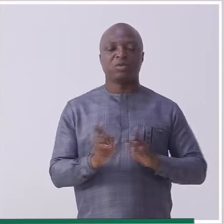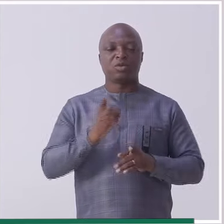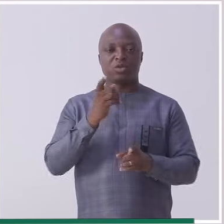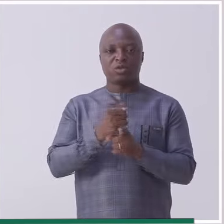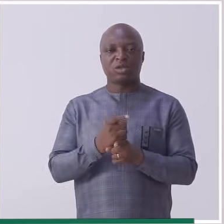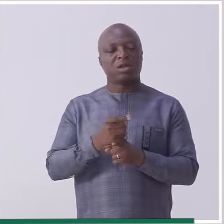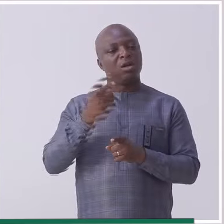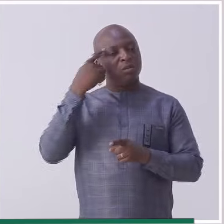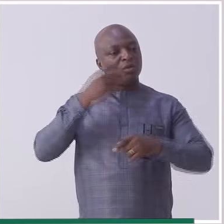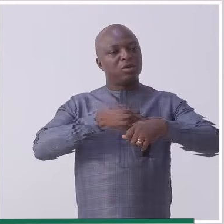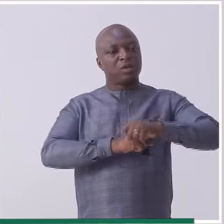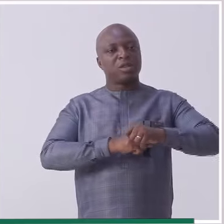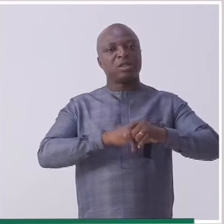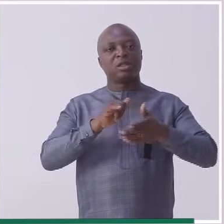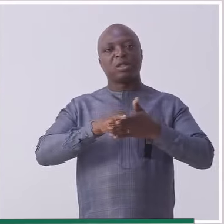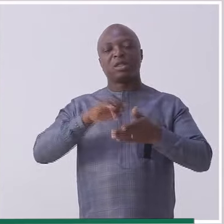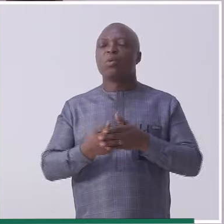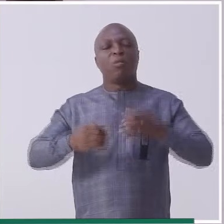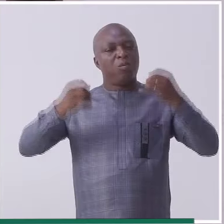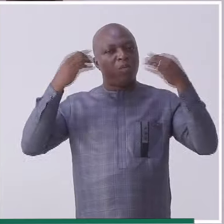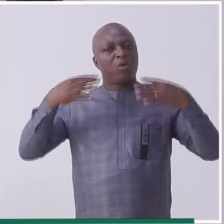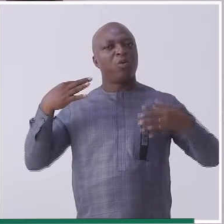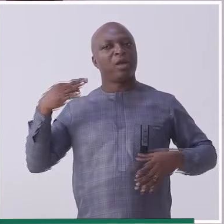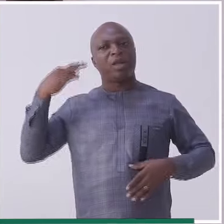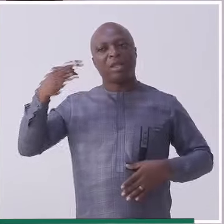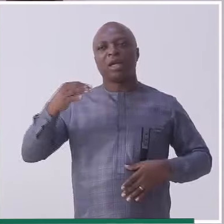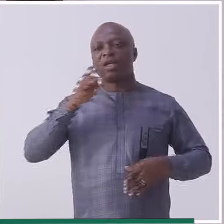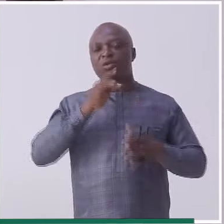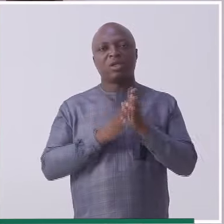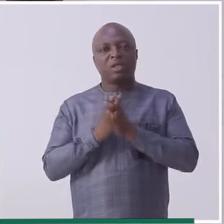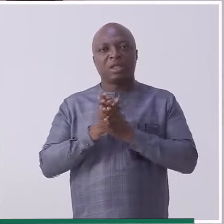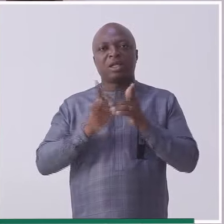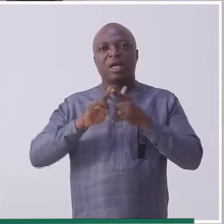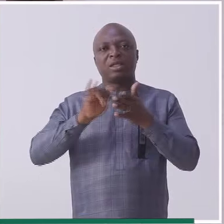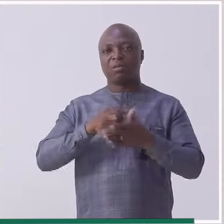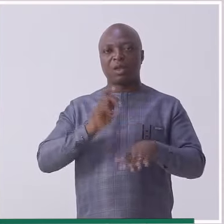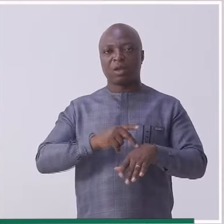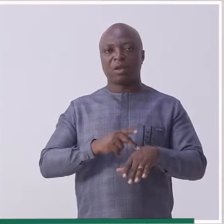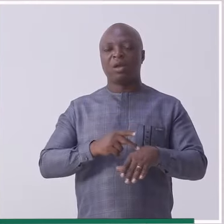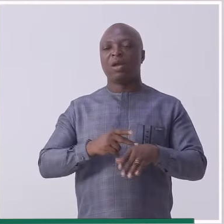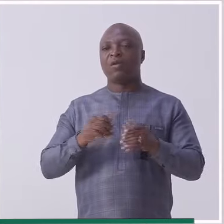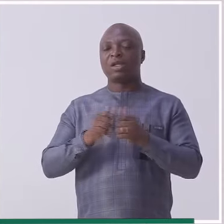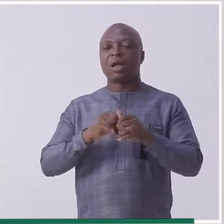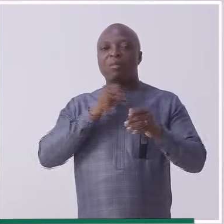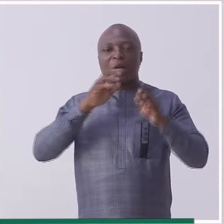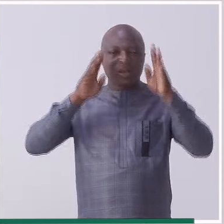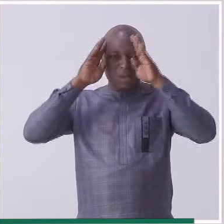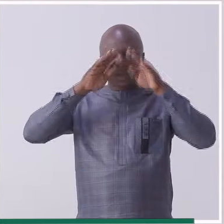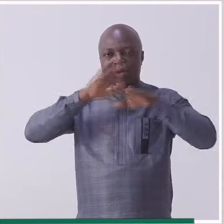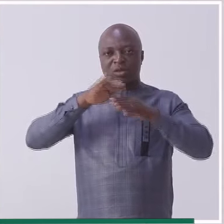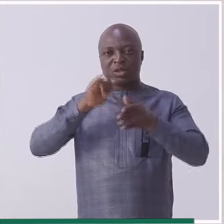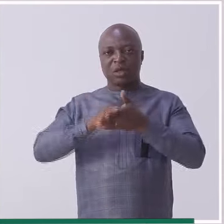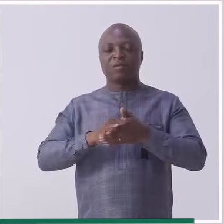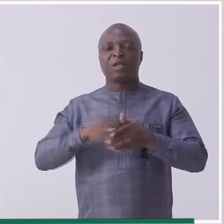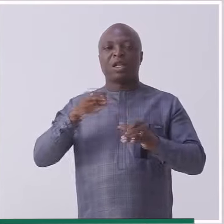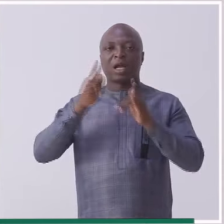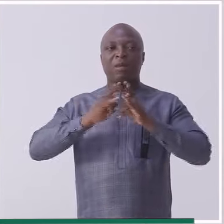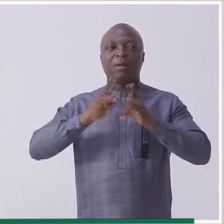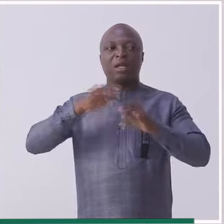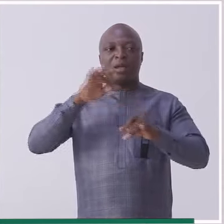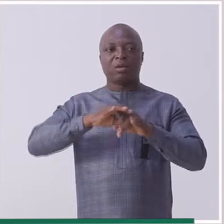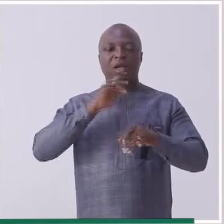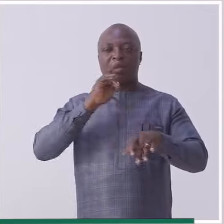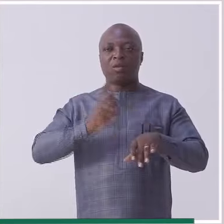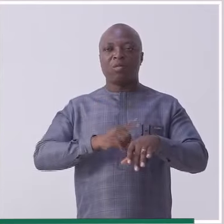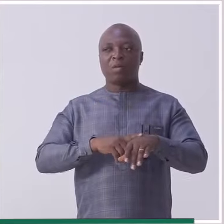idoines pour sécuriser nos compatriotes et sécuriser l'activité politique dans cette période. Donc, pas d'inquiétude là-dessus. La campagne électorale est